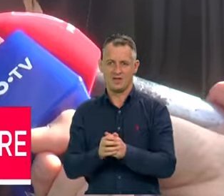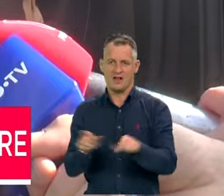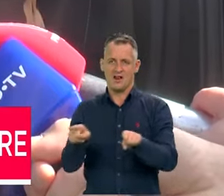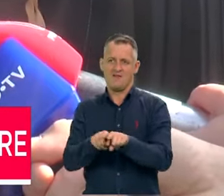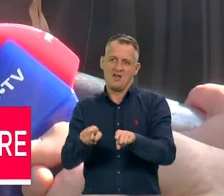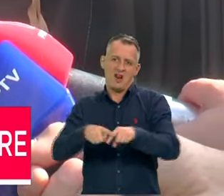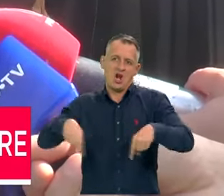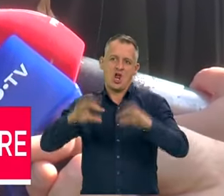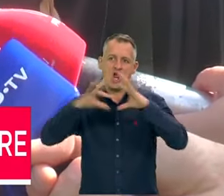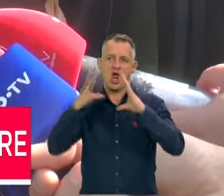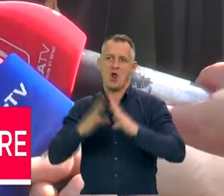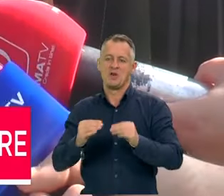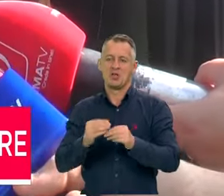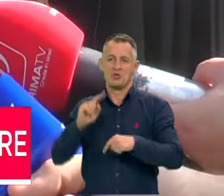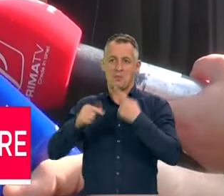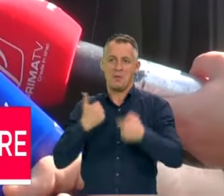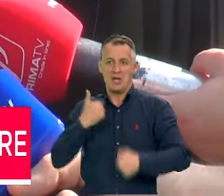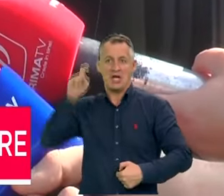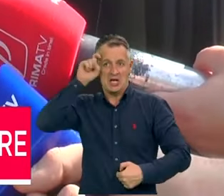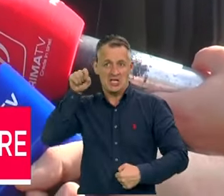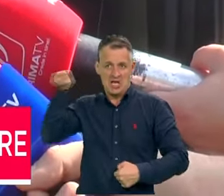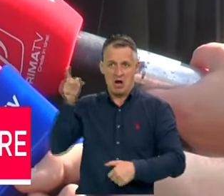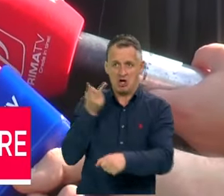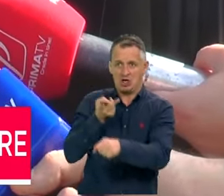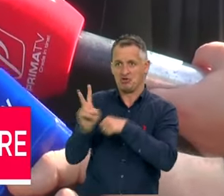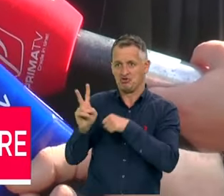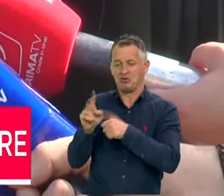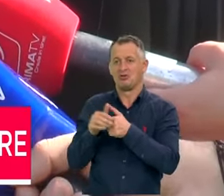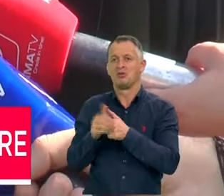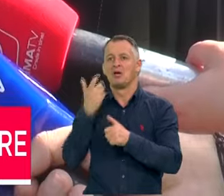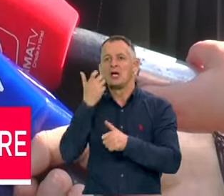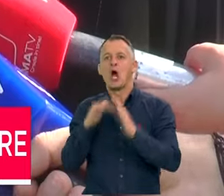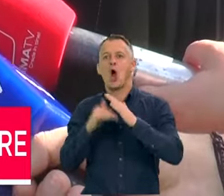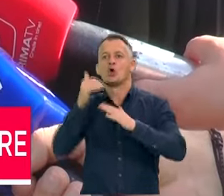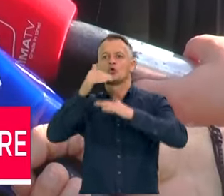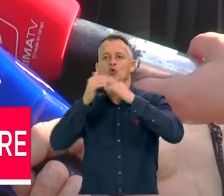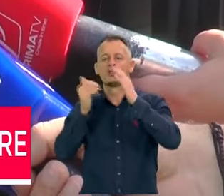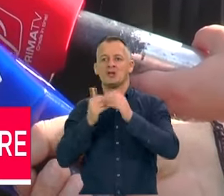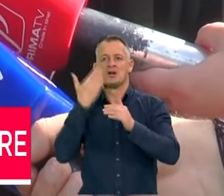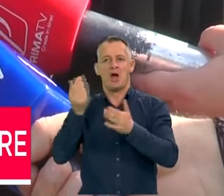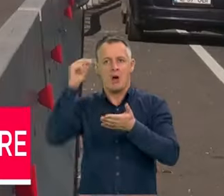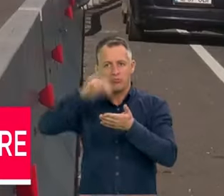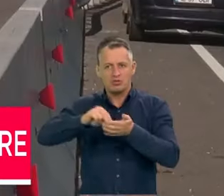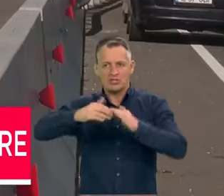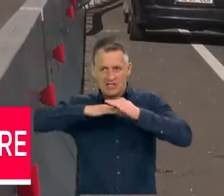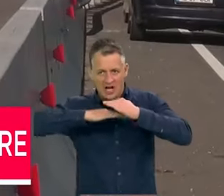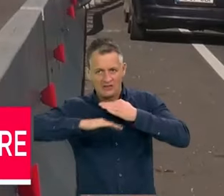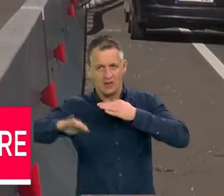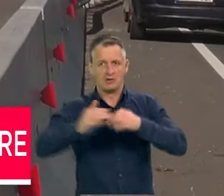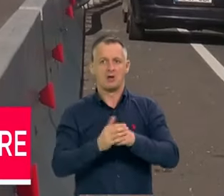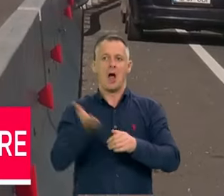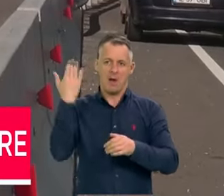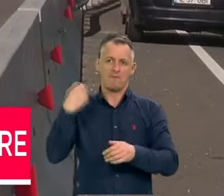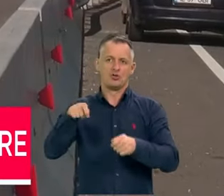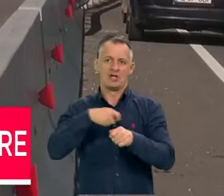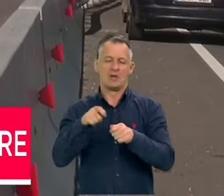părerea mea că a fost o greșeală de la de la asfaltare Exact Exact s a mai reparat pe aici pe